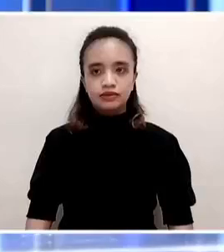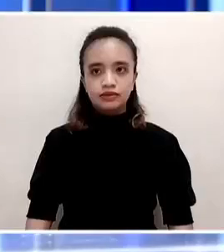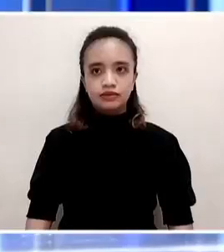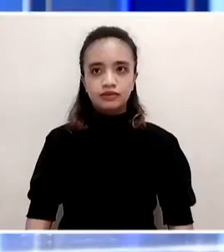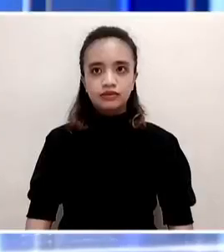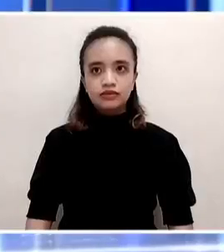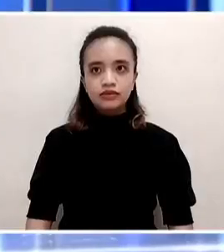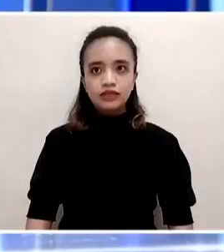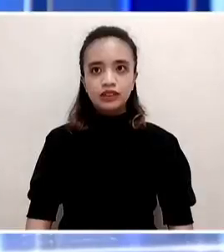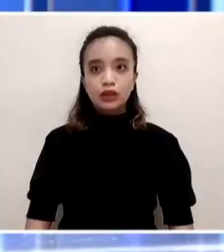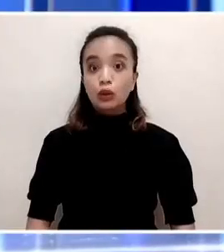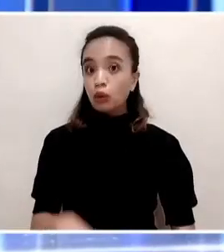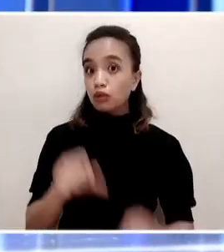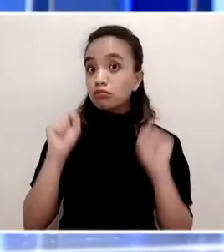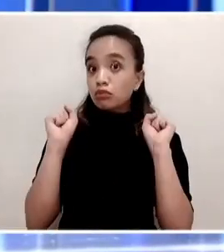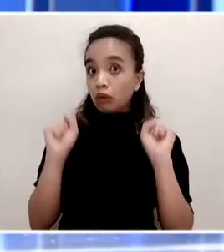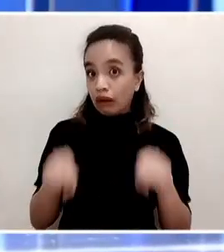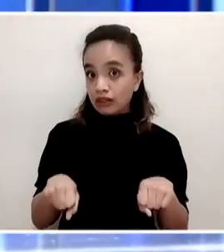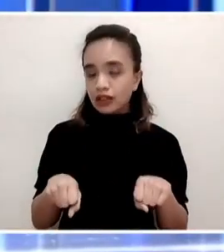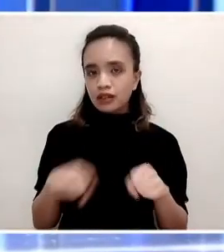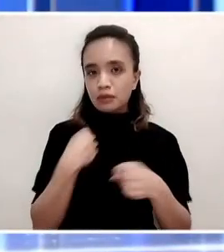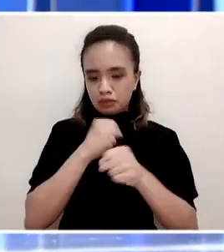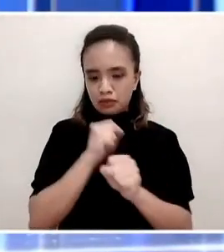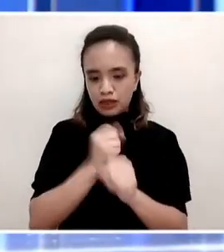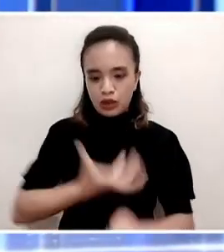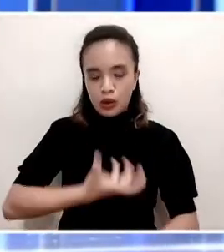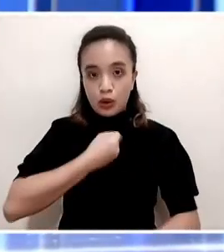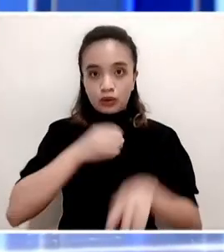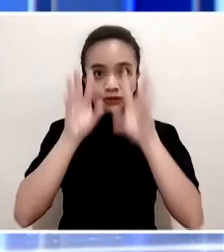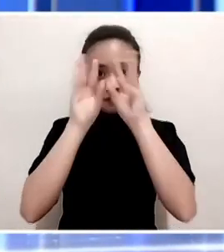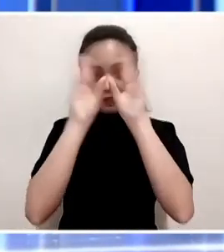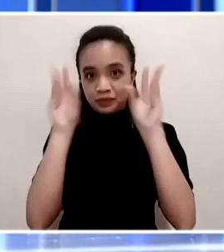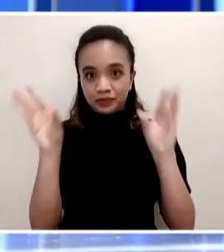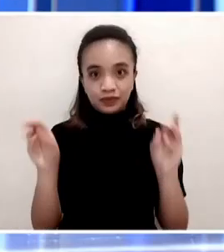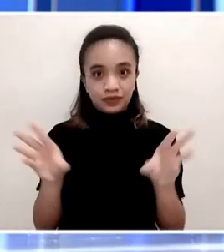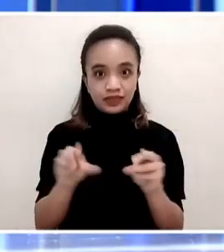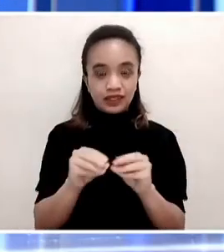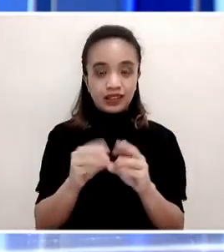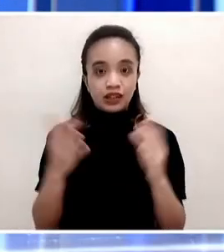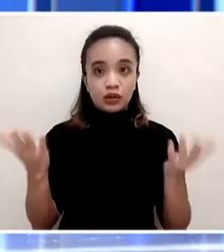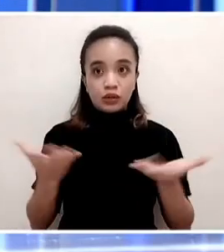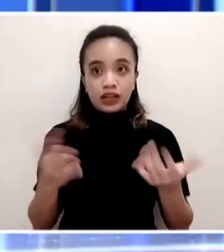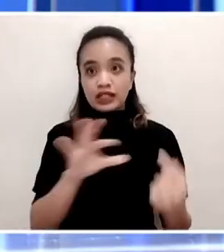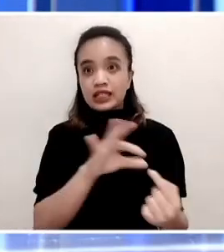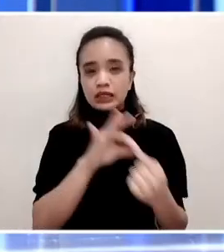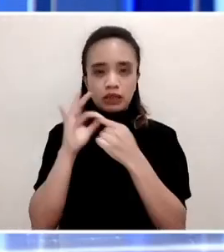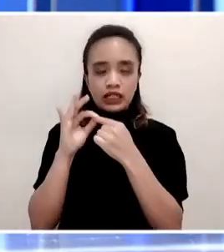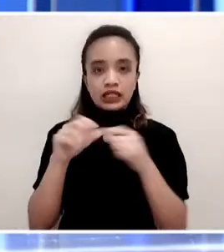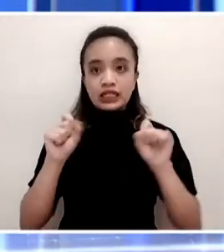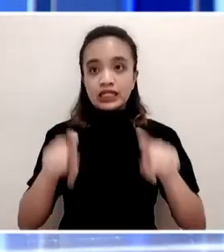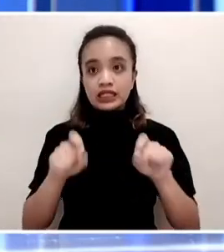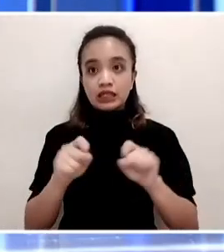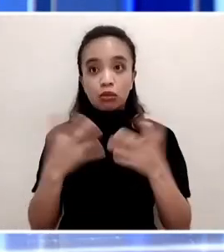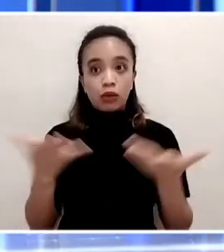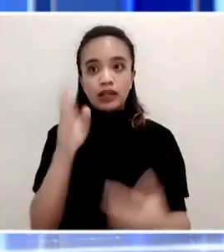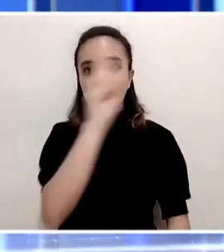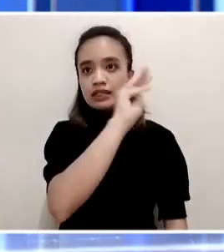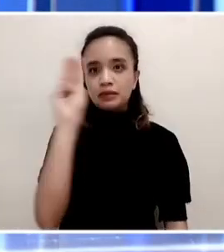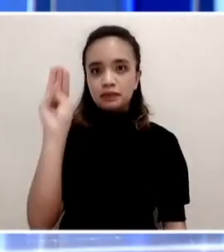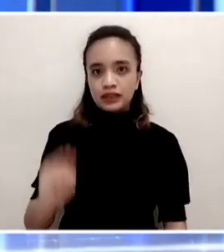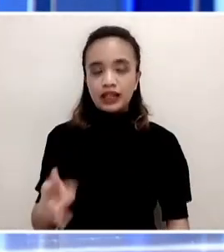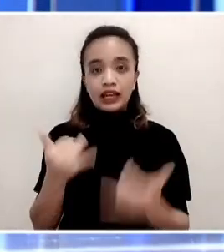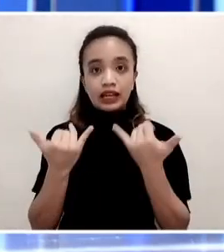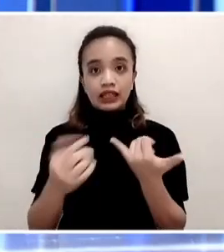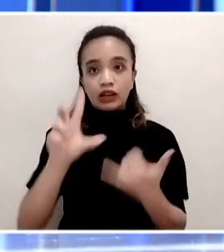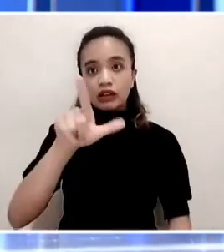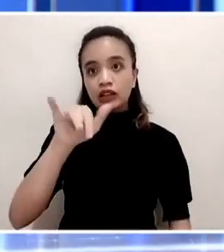Uy, pwede na magpagawa ng sariling Christmas decors sa isang specialty shop sa lungsod ng Maynila. Live mula sa